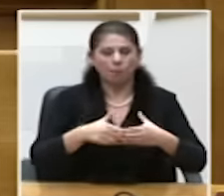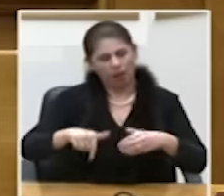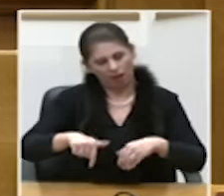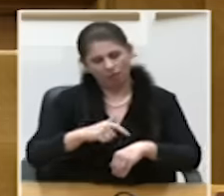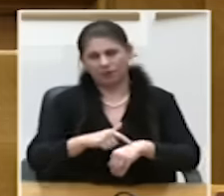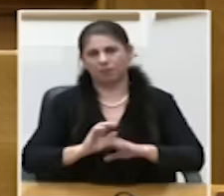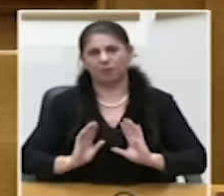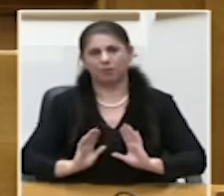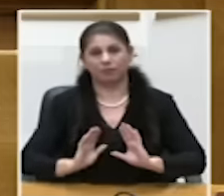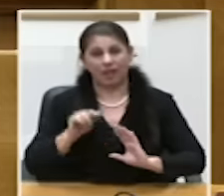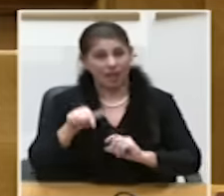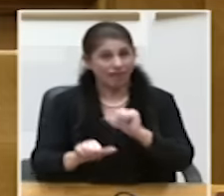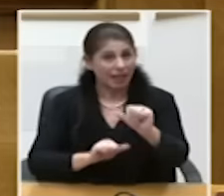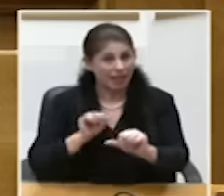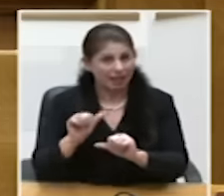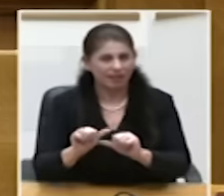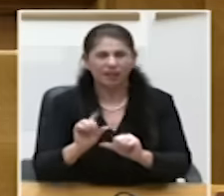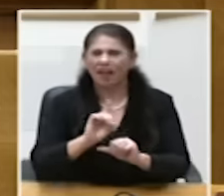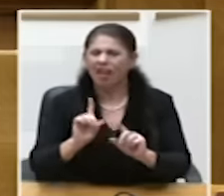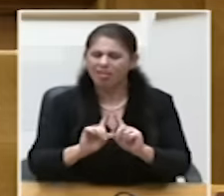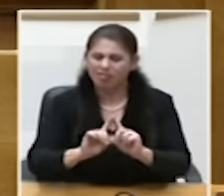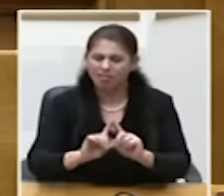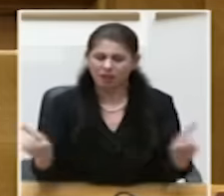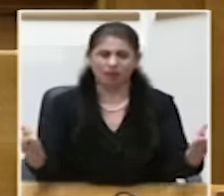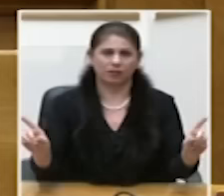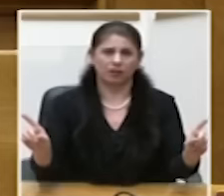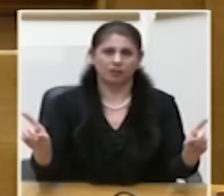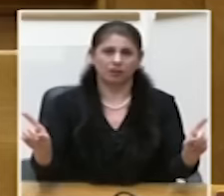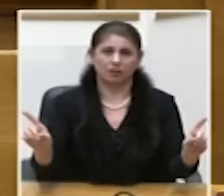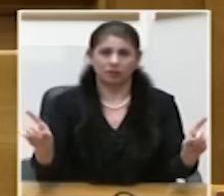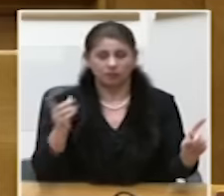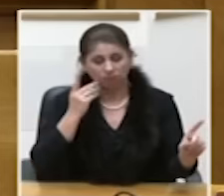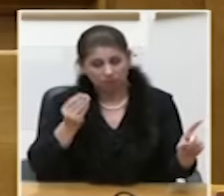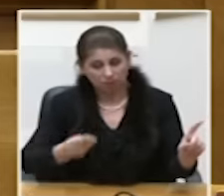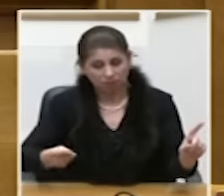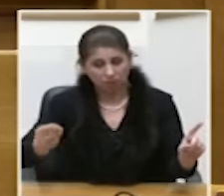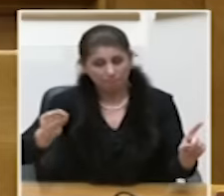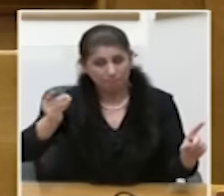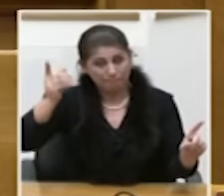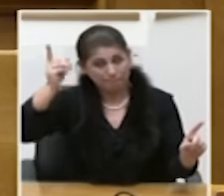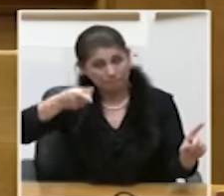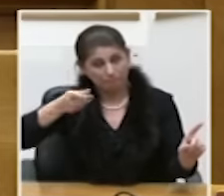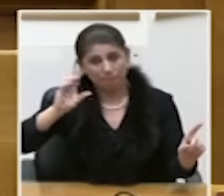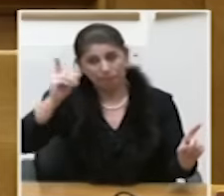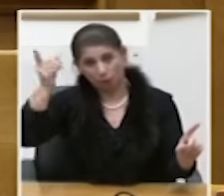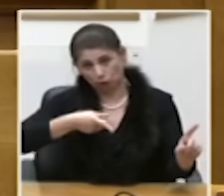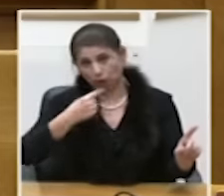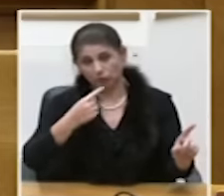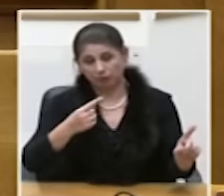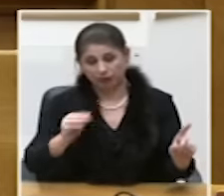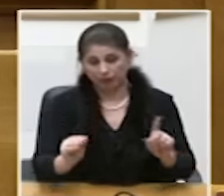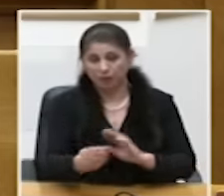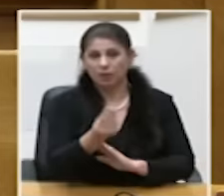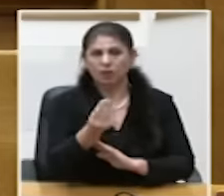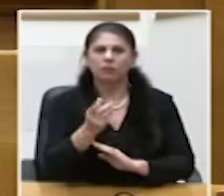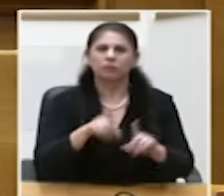Και αυτή η αλλαγή δεν έχει καμιά σχέση με την ακραία πιθανότητα που επικαλείστε να προκύψουν διάφορα